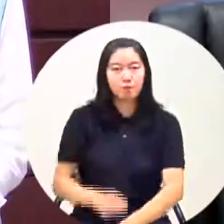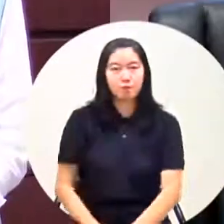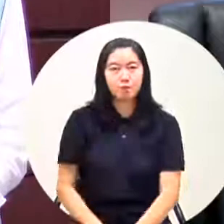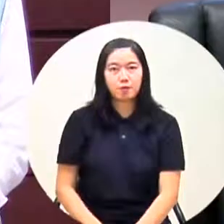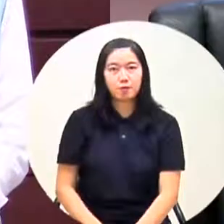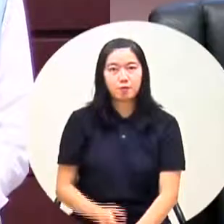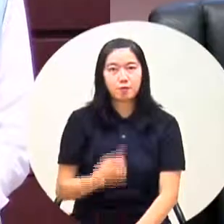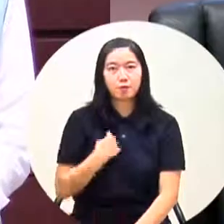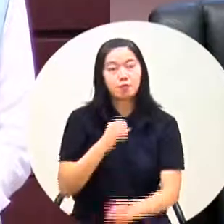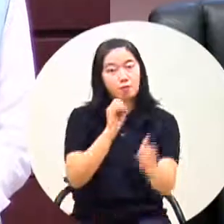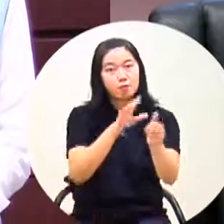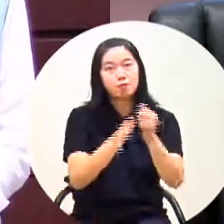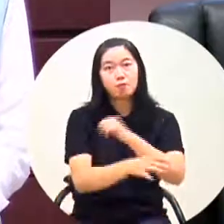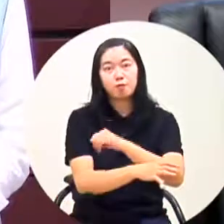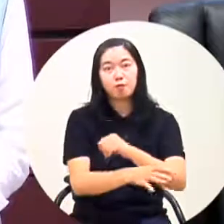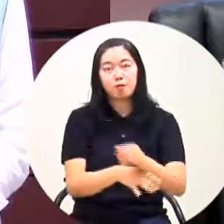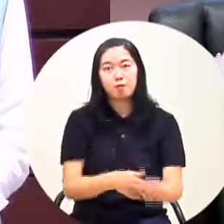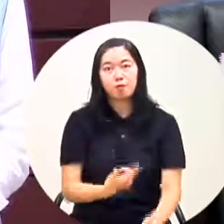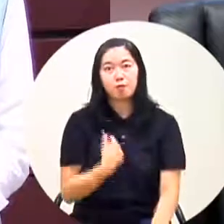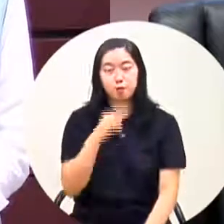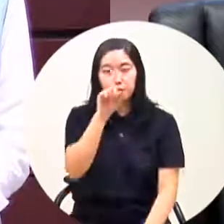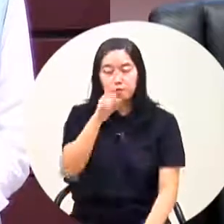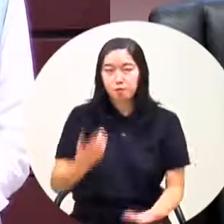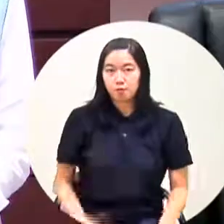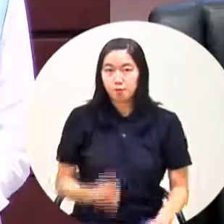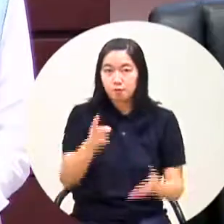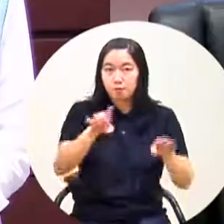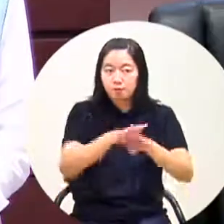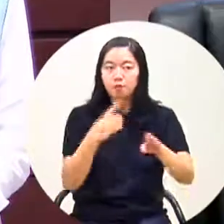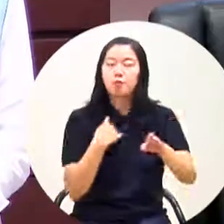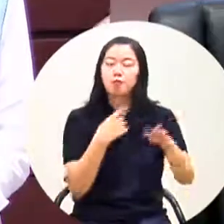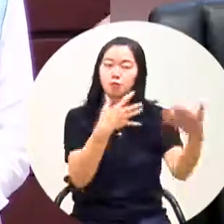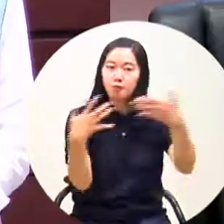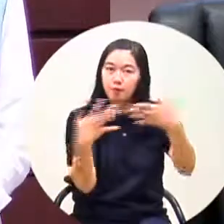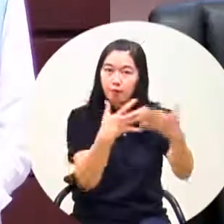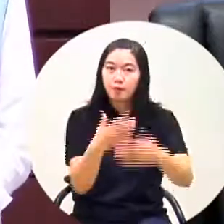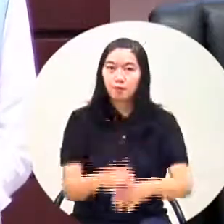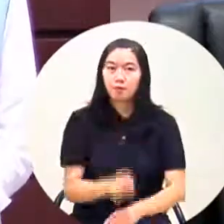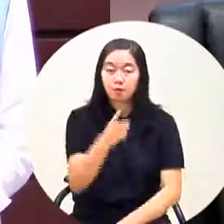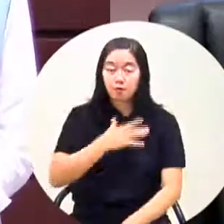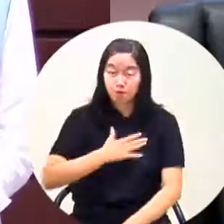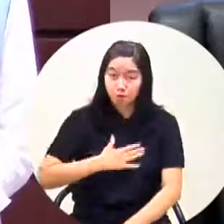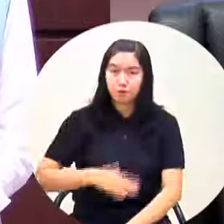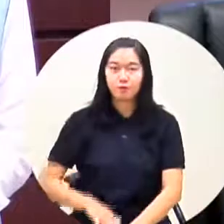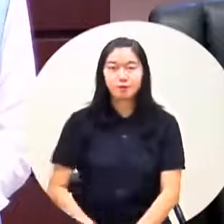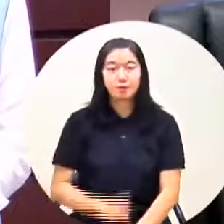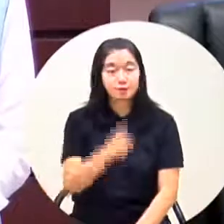讲劳基法，我跟你讲一例一休这个法。你松了一口气，你认